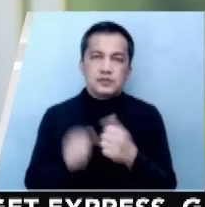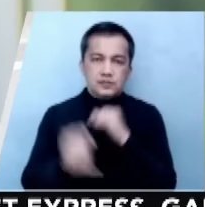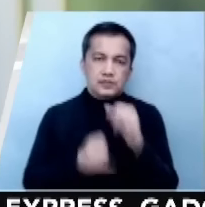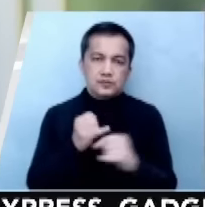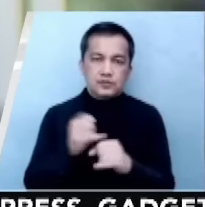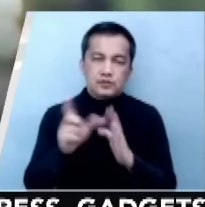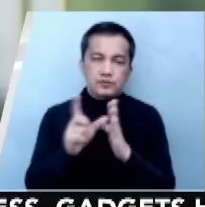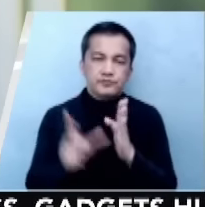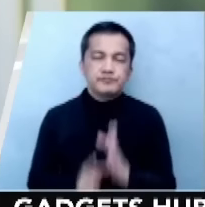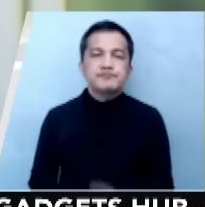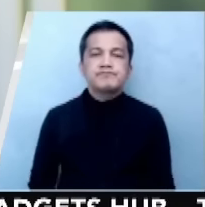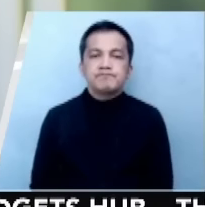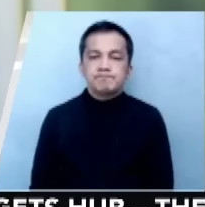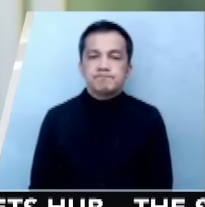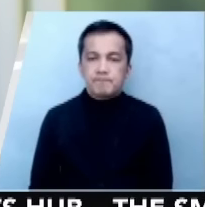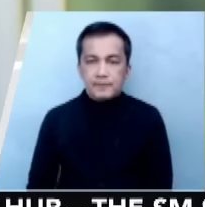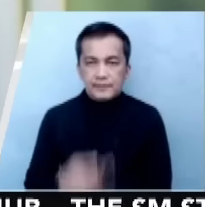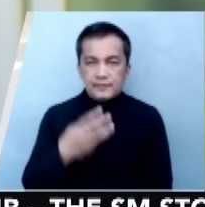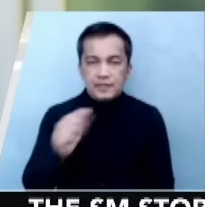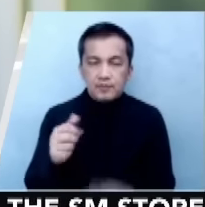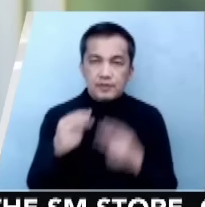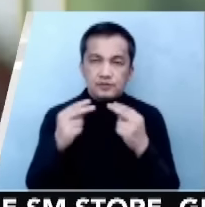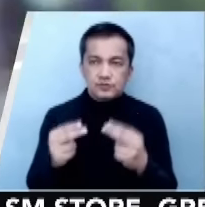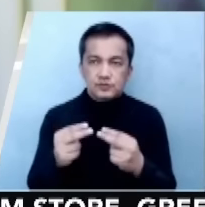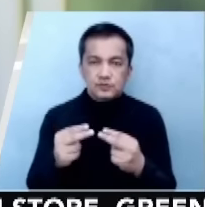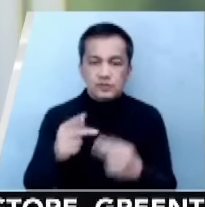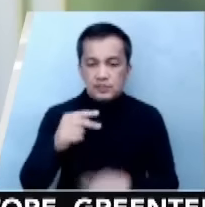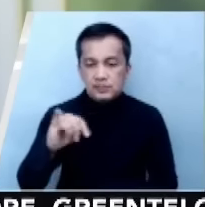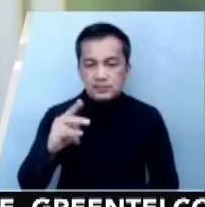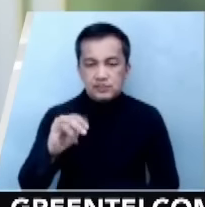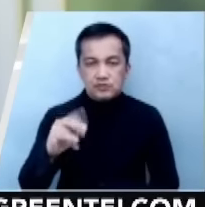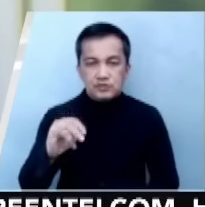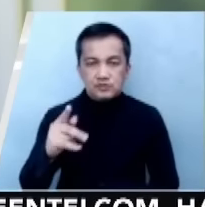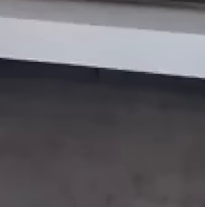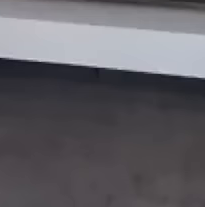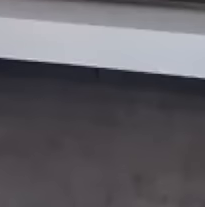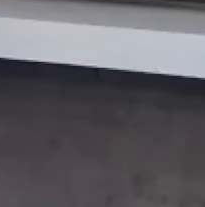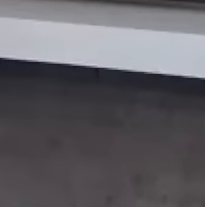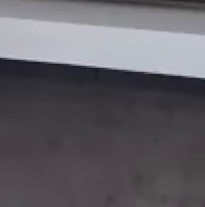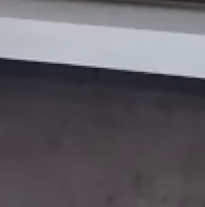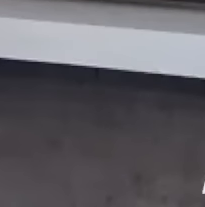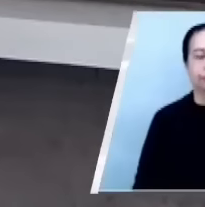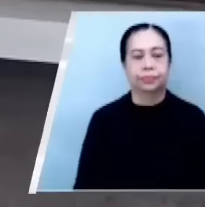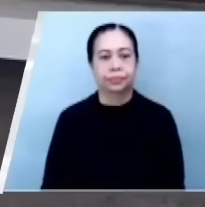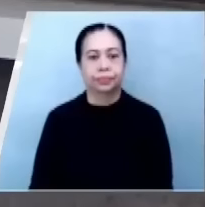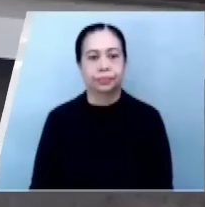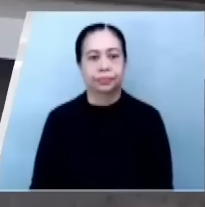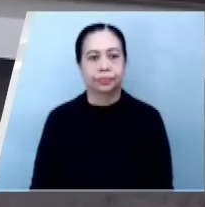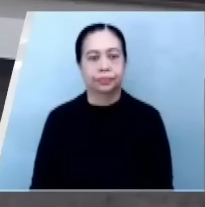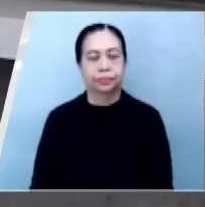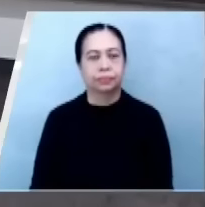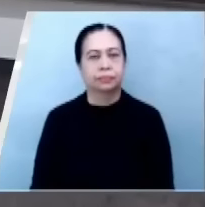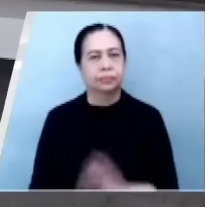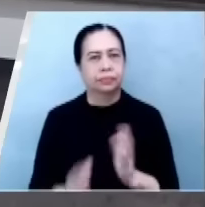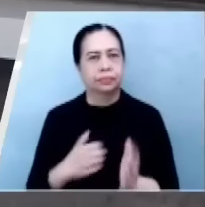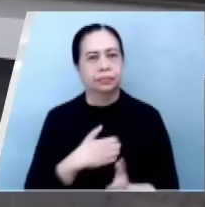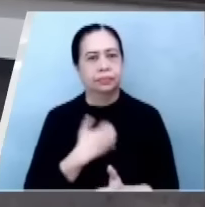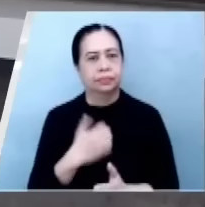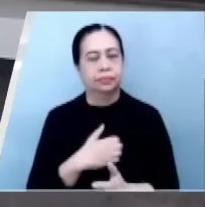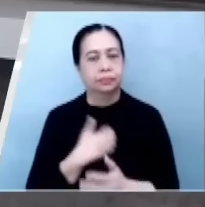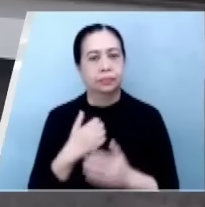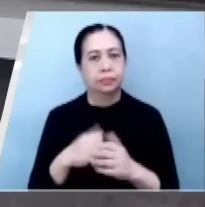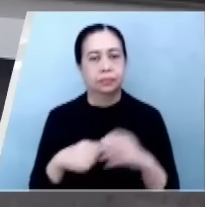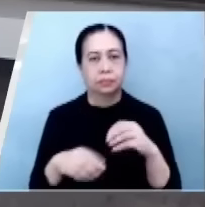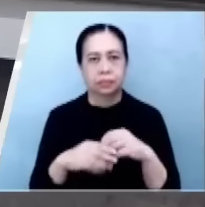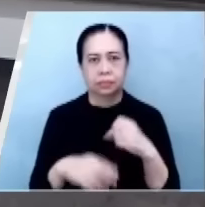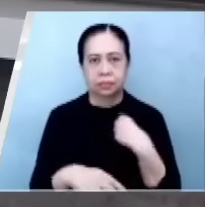Para sa GMA Integrated News, Chino Gaston Nakatutok, 24 Oras. Naging emosyonal sa pagdinig sa Senado